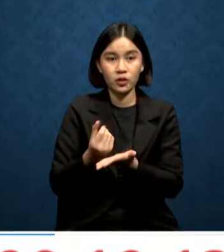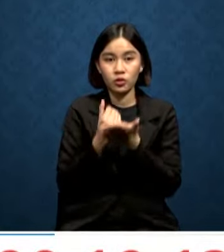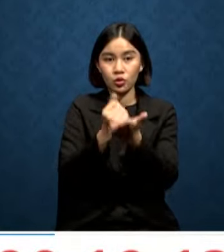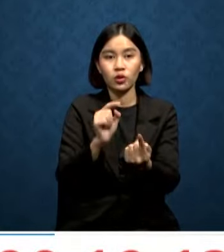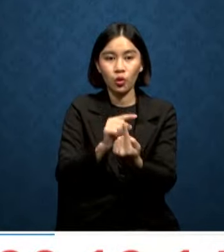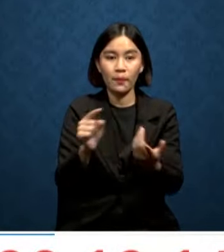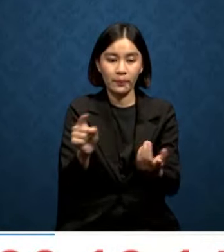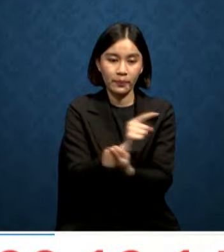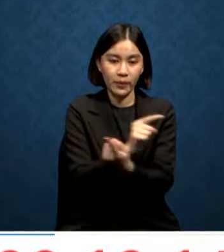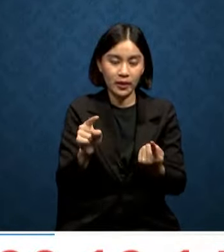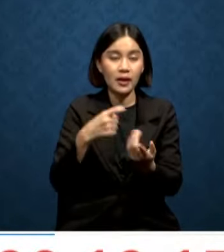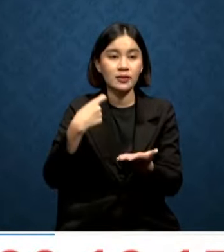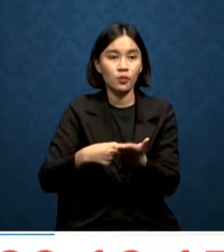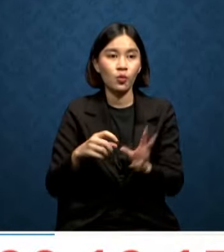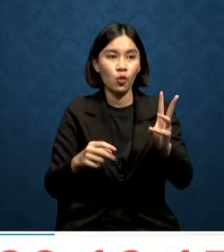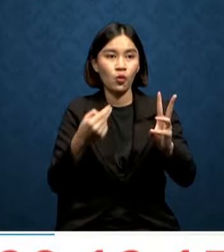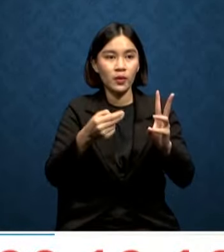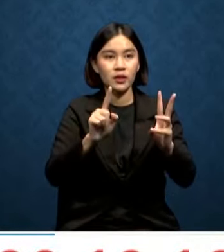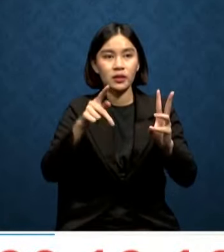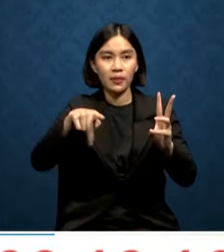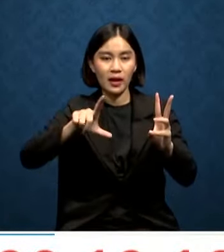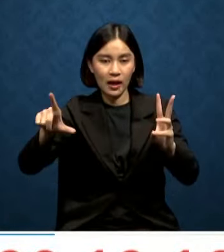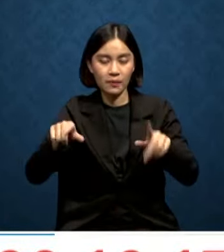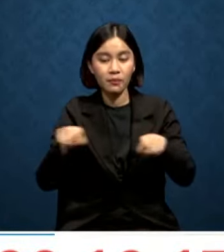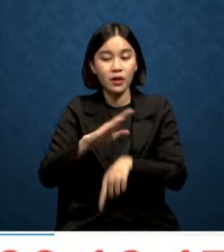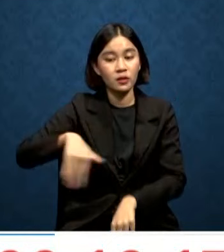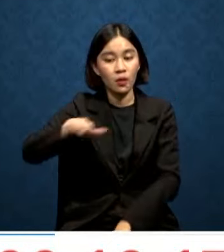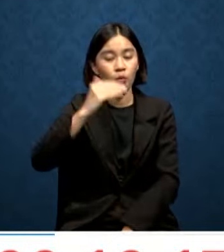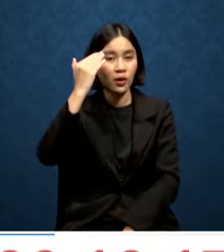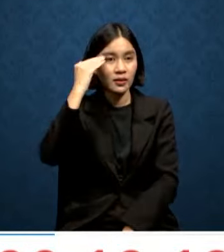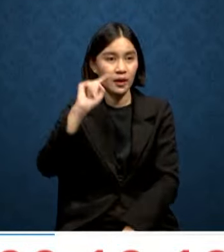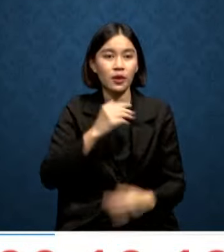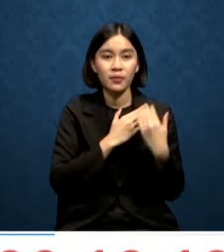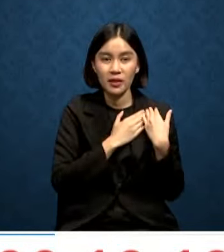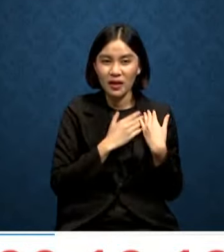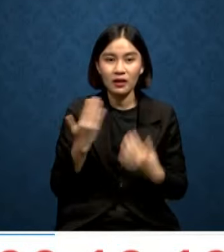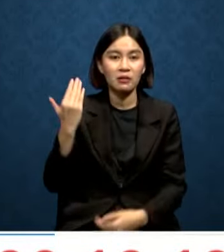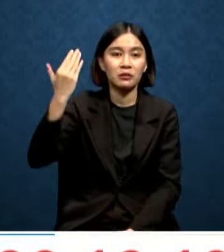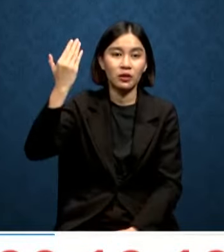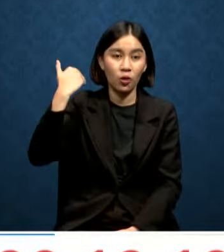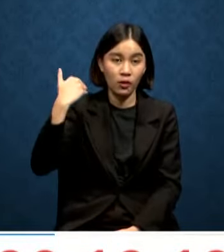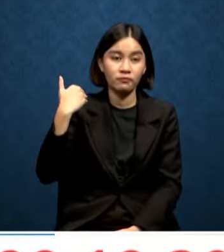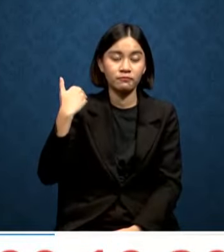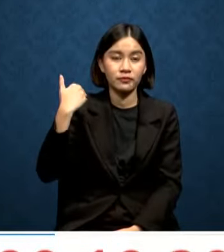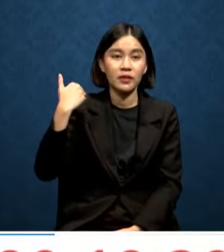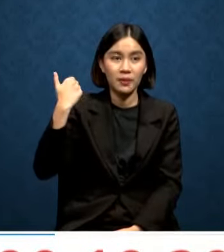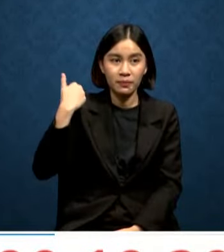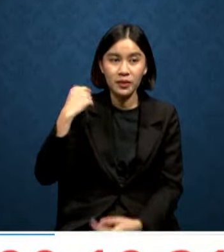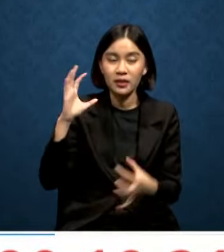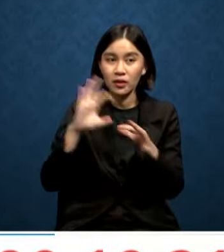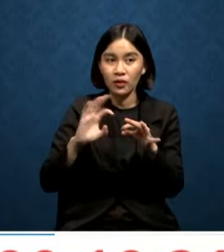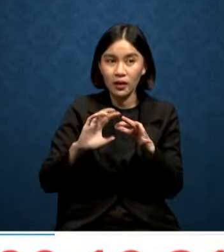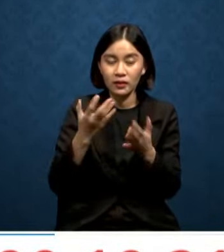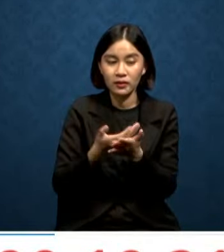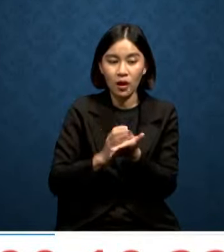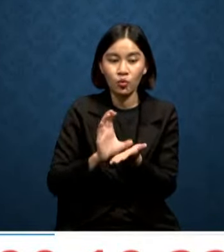ประกันสังคมในปีนี้ 61,000 ล้านแต่ก็อย่างที่ท่านได้ทราบก็คือมีภาระเก่าก่อนที่ยังคงค้างในเรื่องของการอุ